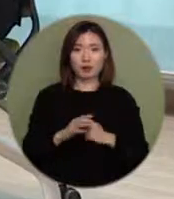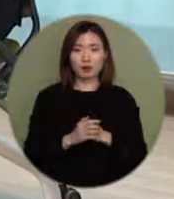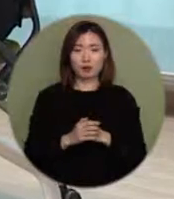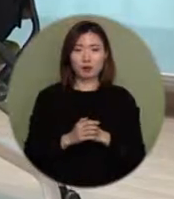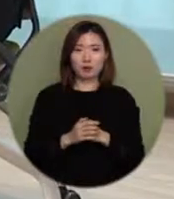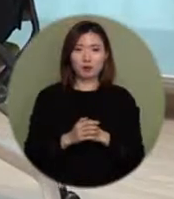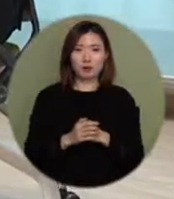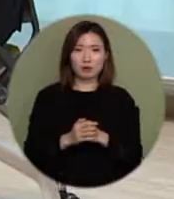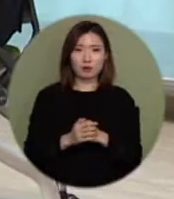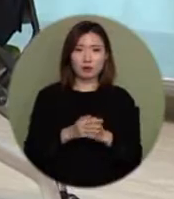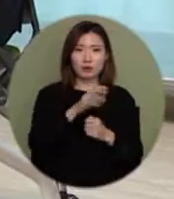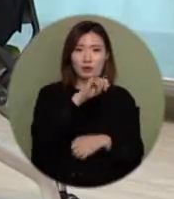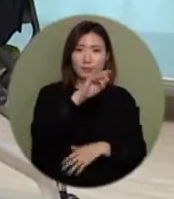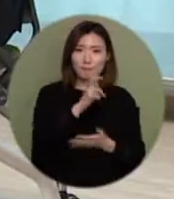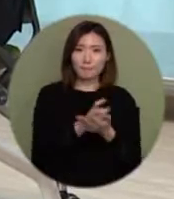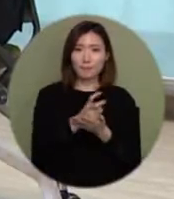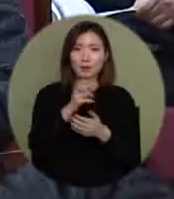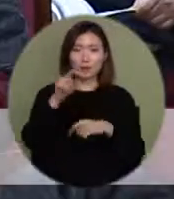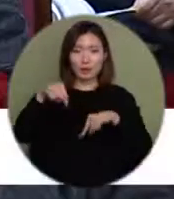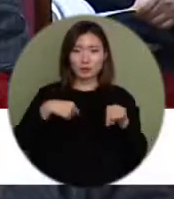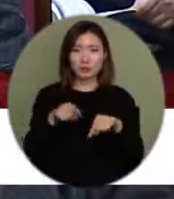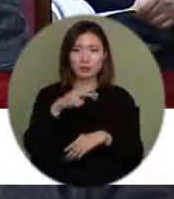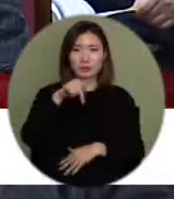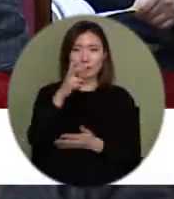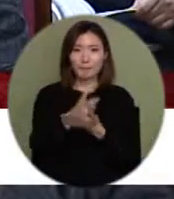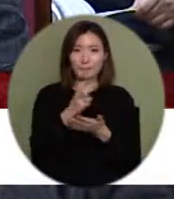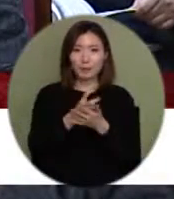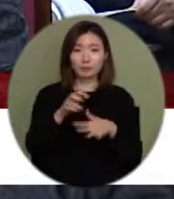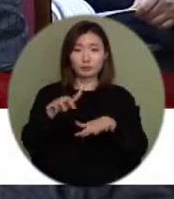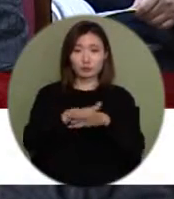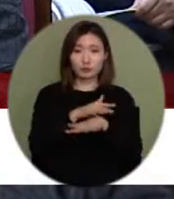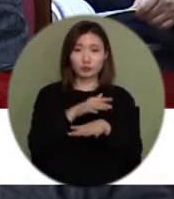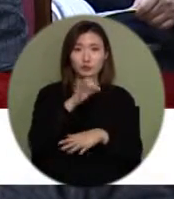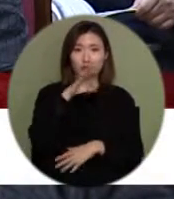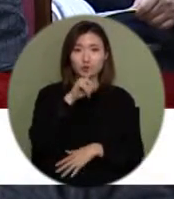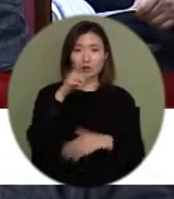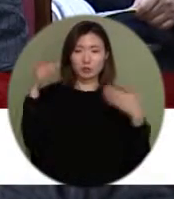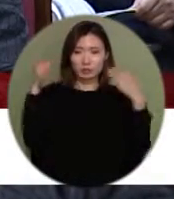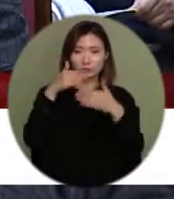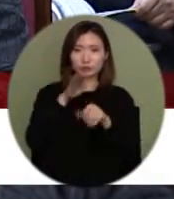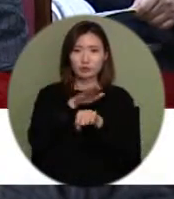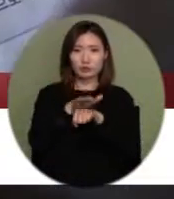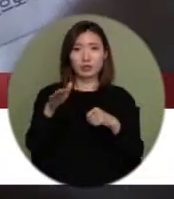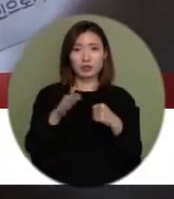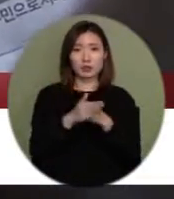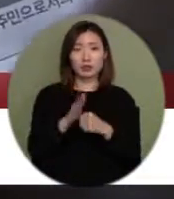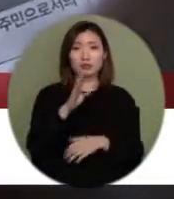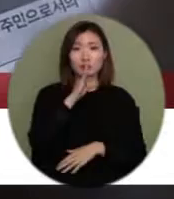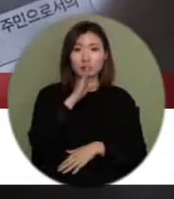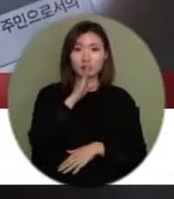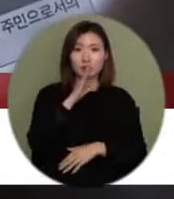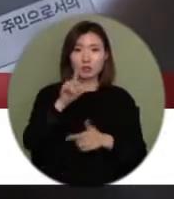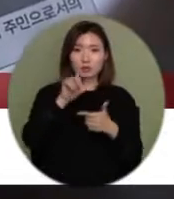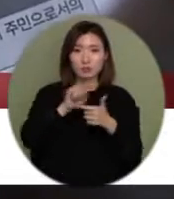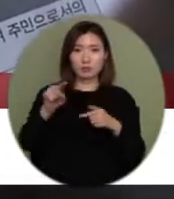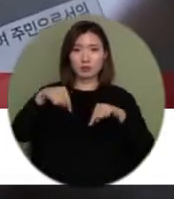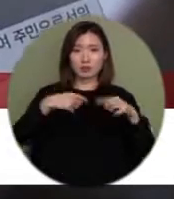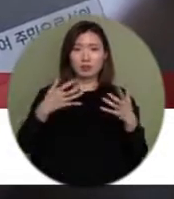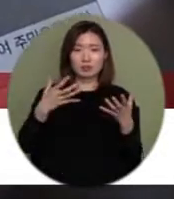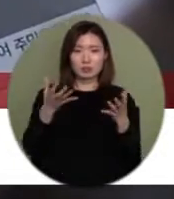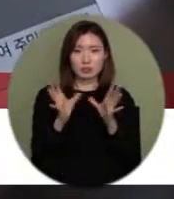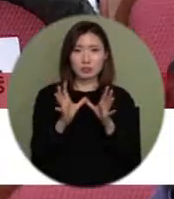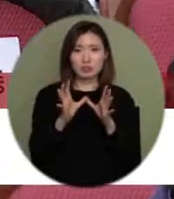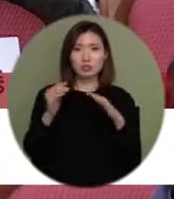이와 함께 입법과 사법, 행정 등 전반적인 구조가 중앙 집중 방식으로 돼 있어 실질적인 지방자치는